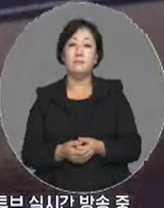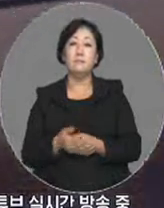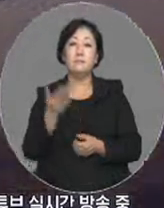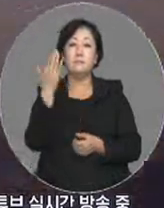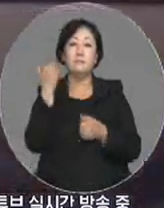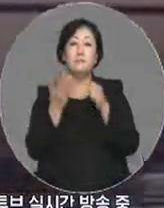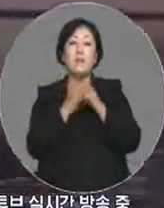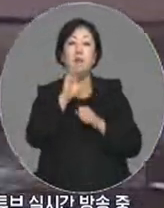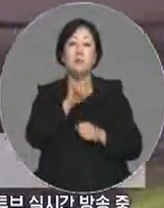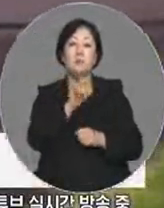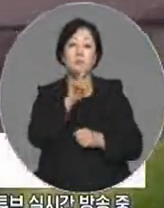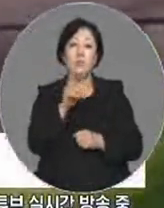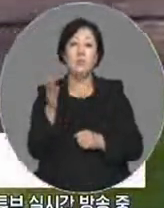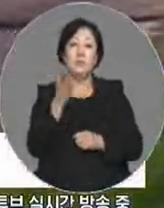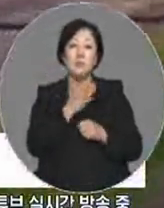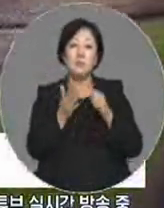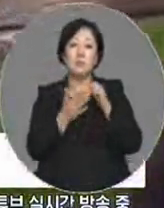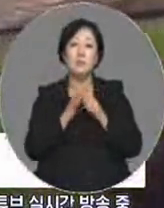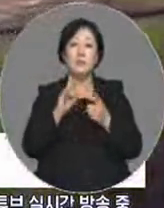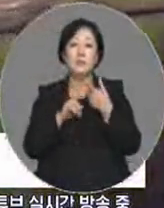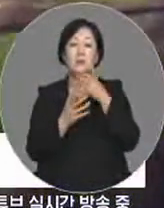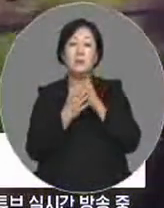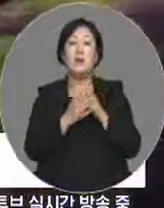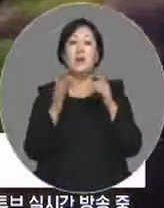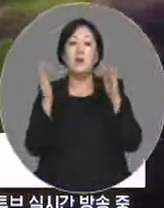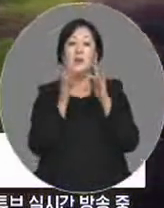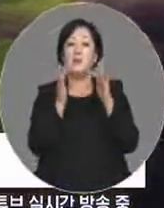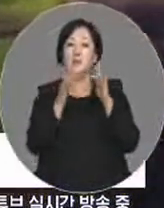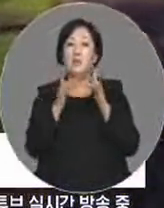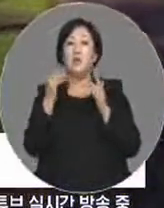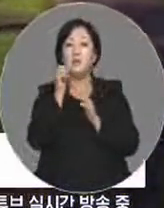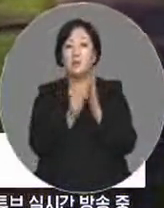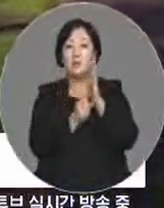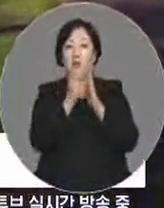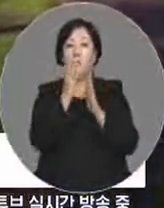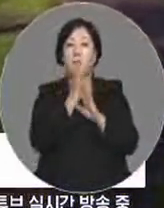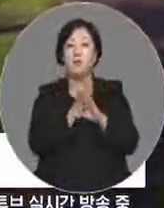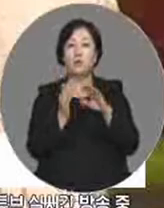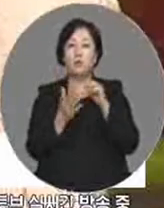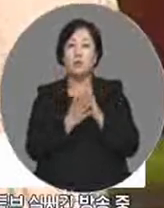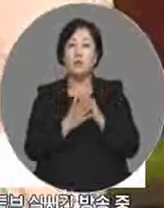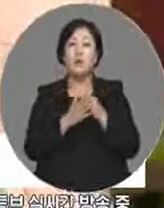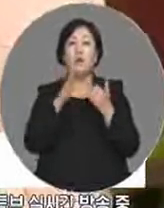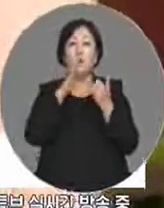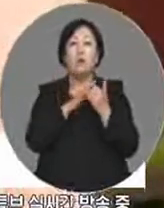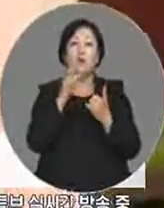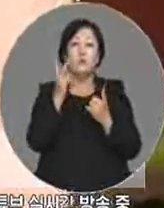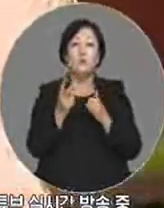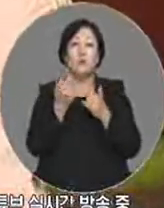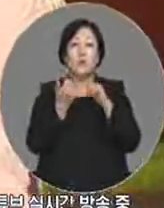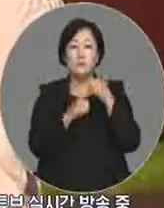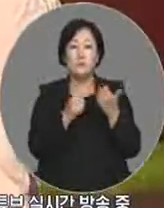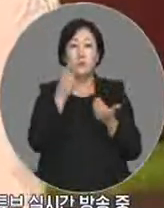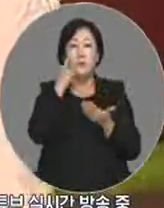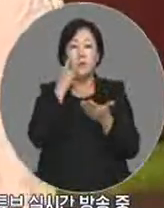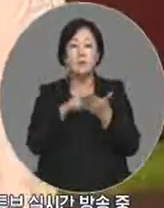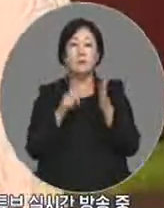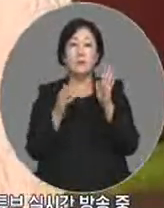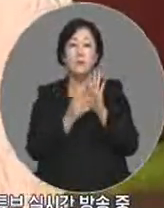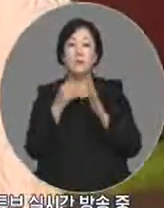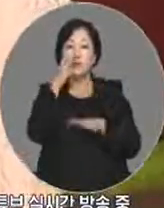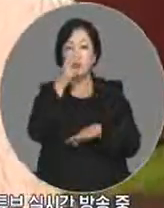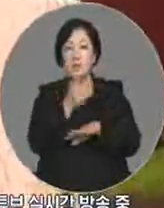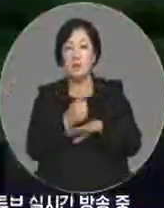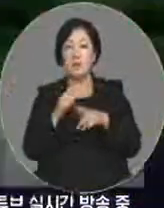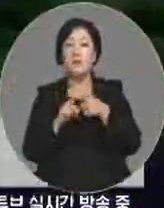지난달 11일 뉴질랜드에서 중고 경매에 붙여진 여행 가방 안에 어린이 시신 두구가 발견됐습니다. 현지 조사